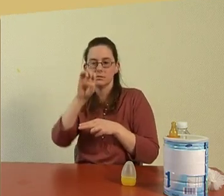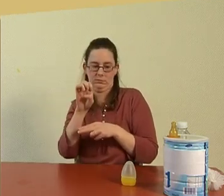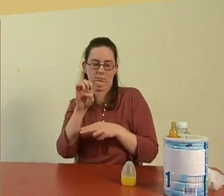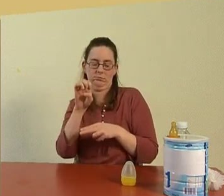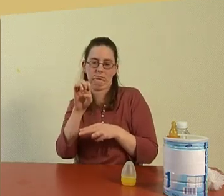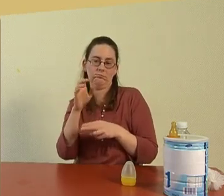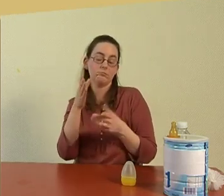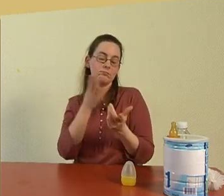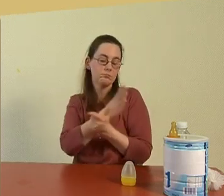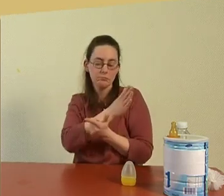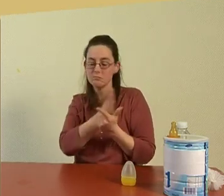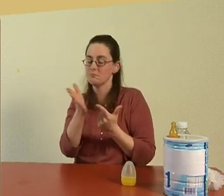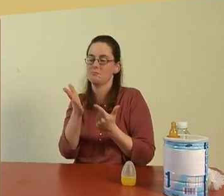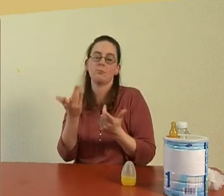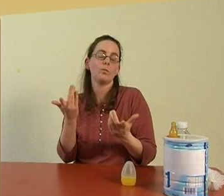silicone.